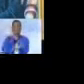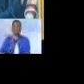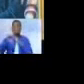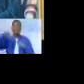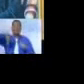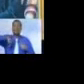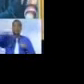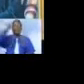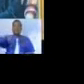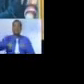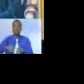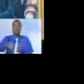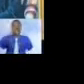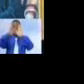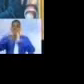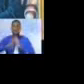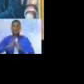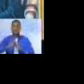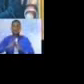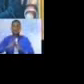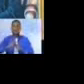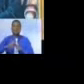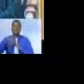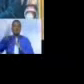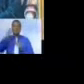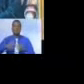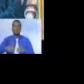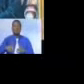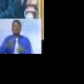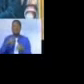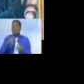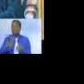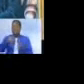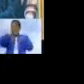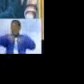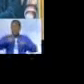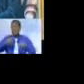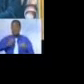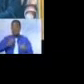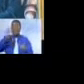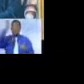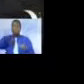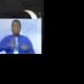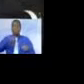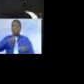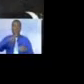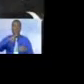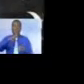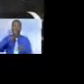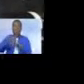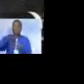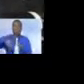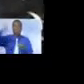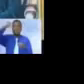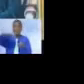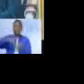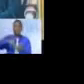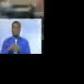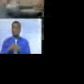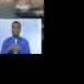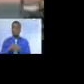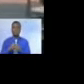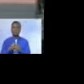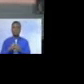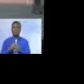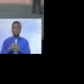aux institutions de Bretton Woods de tenir compte de nos besoins de financement pour augmenter les plafonds